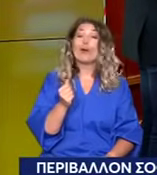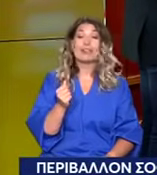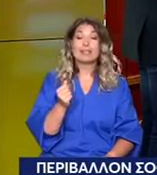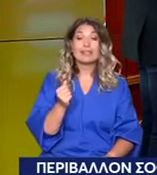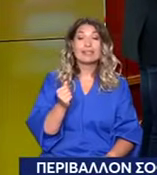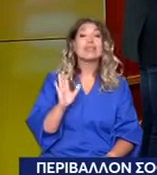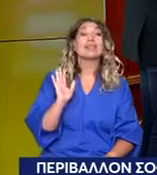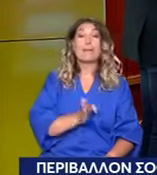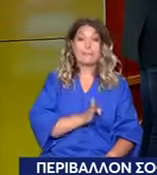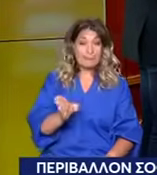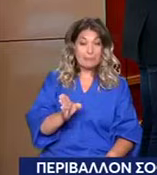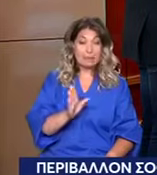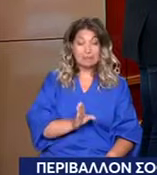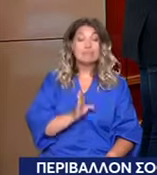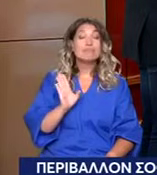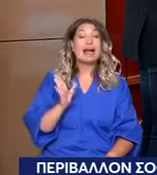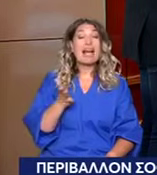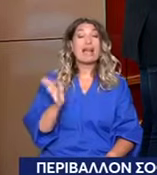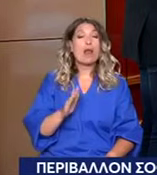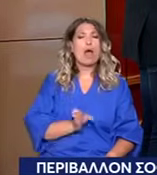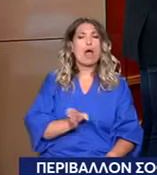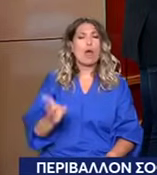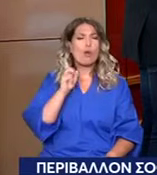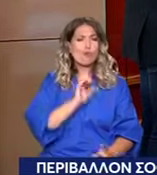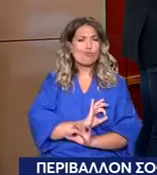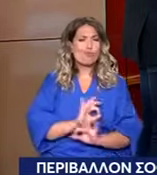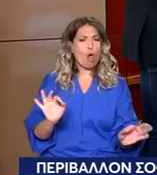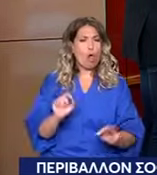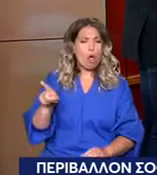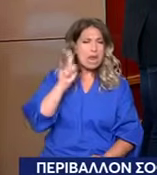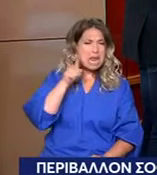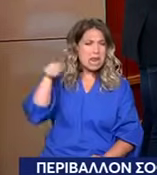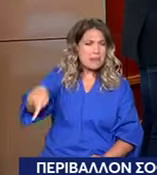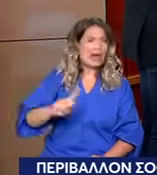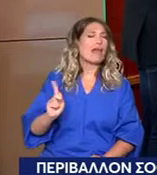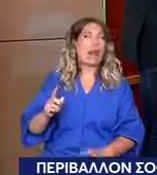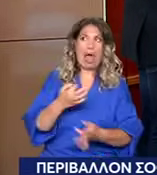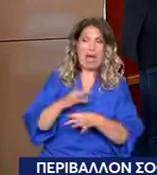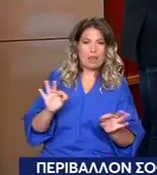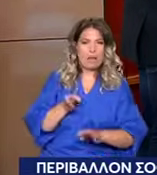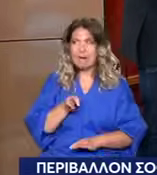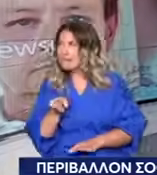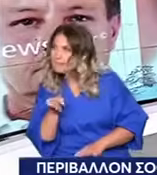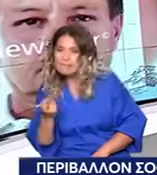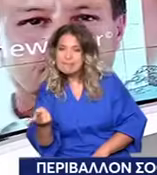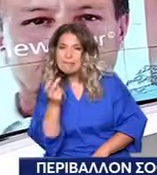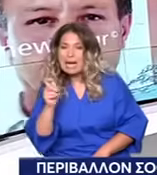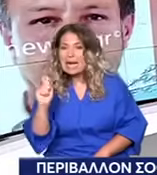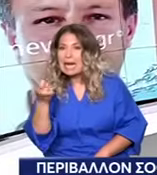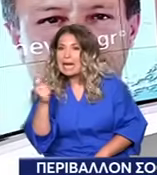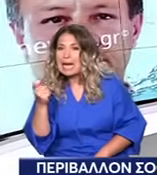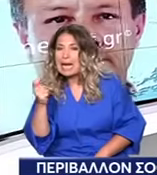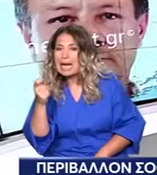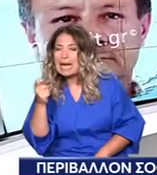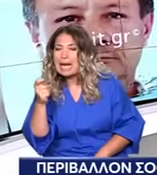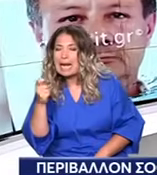ήταν στο σπίτι της. Μπήκαν με τα κλειδιά, ο στόχος ήταν να πάρουν τη Φεράρι και